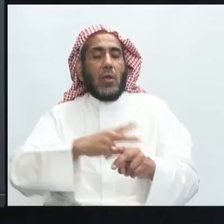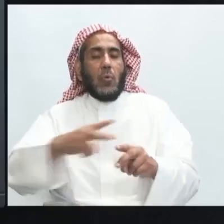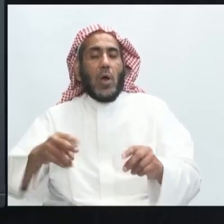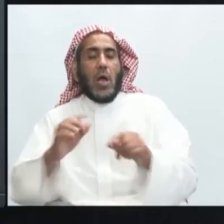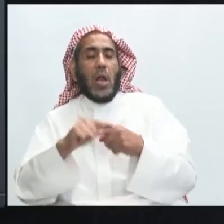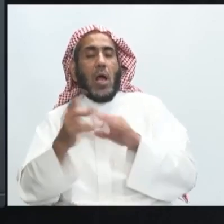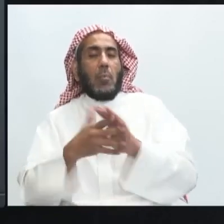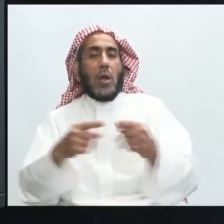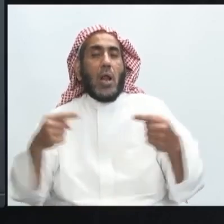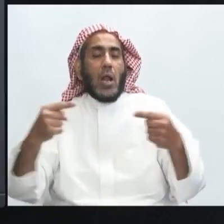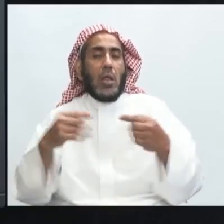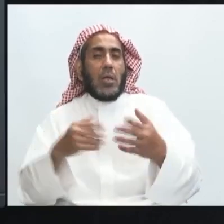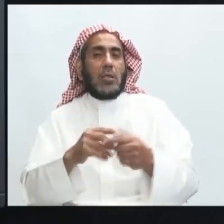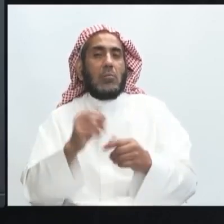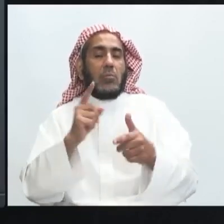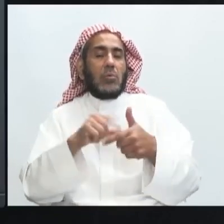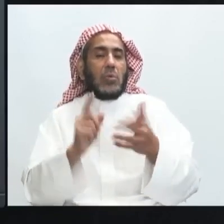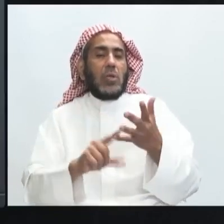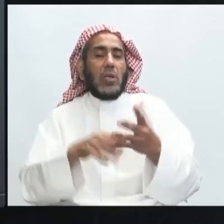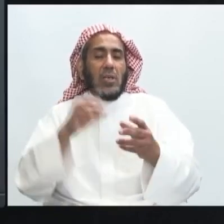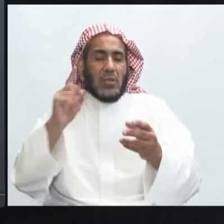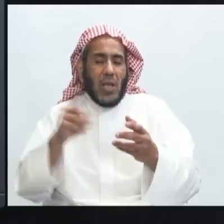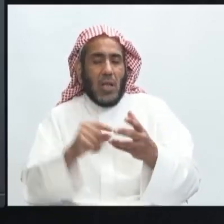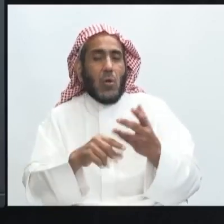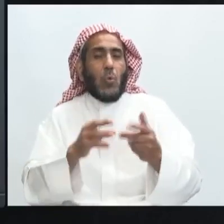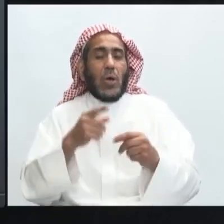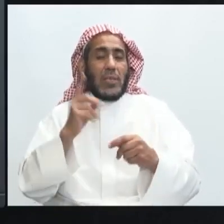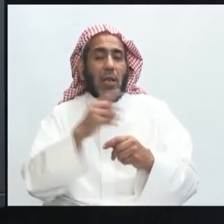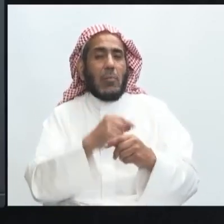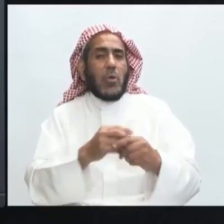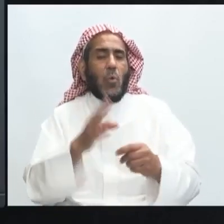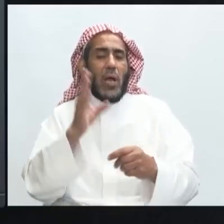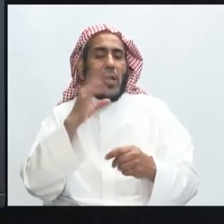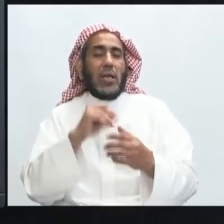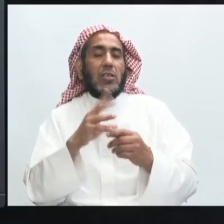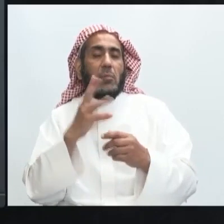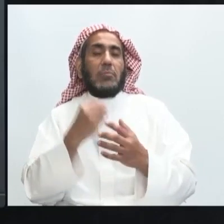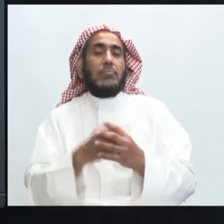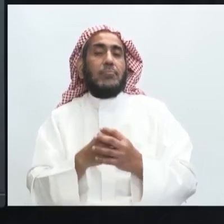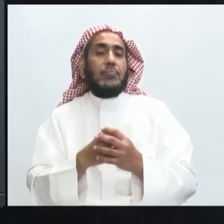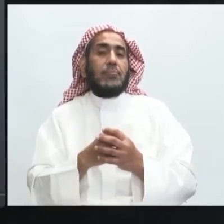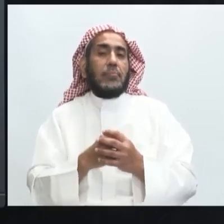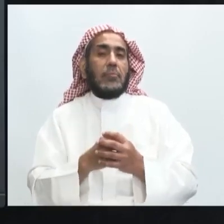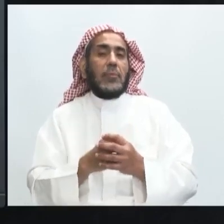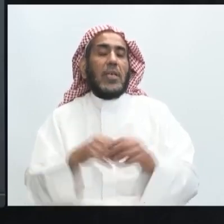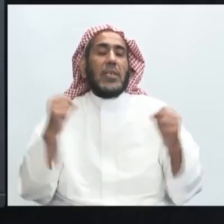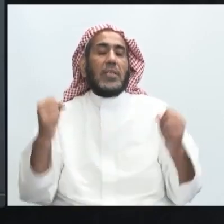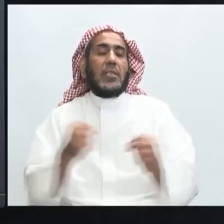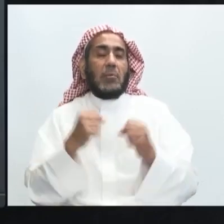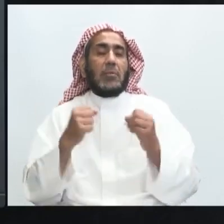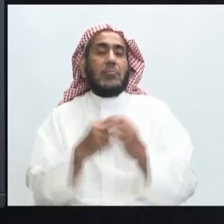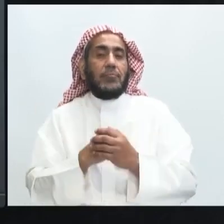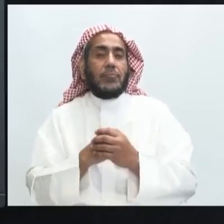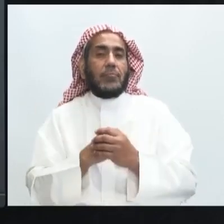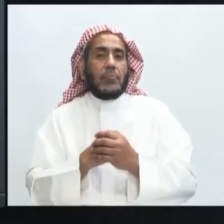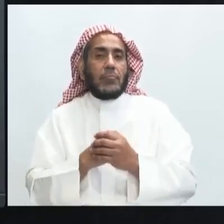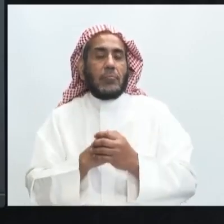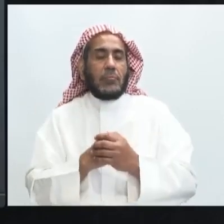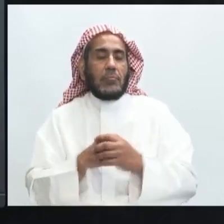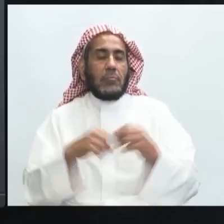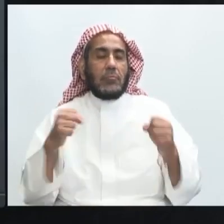الخبر الذي ياتي ابتدائي وياتي طلبي وياتي انكاري جميل تدريبات وهنا